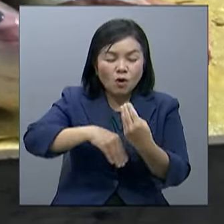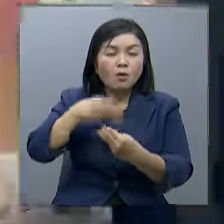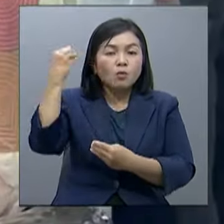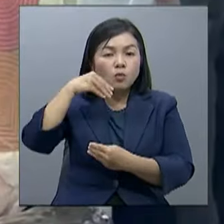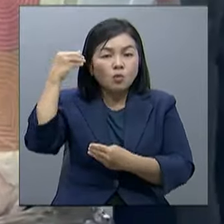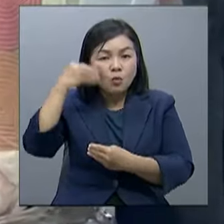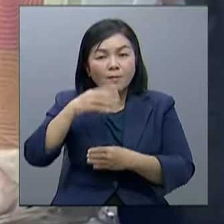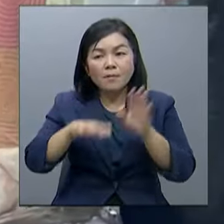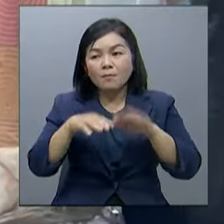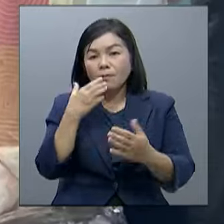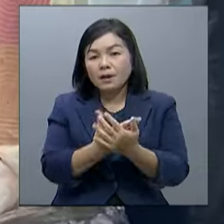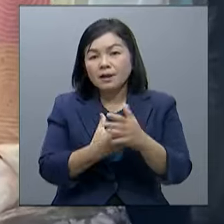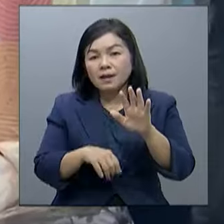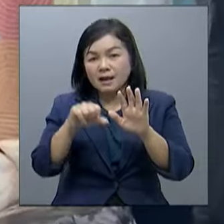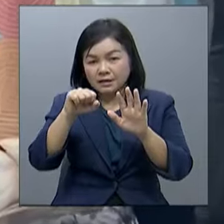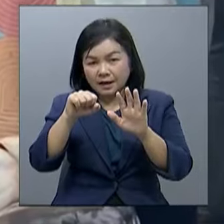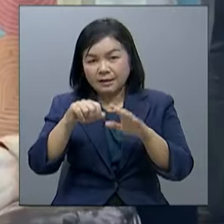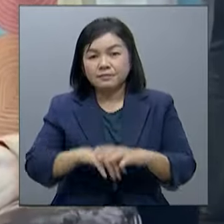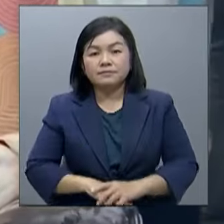500,000บาทค่ะ